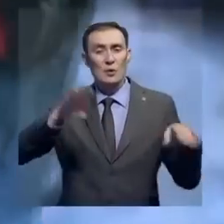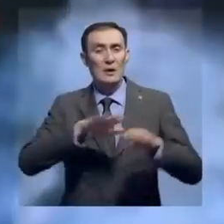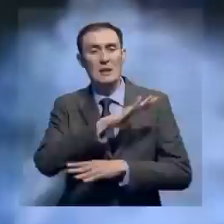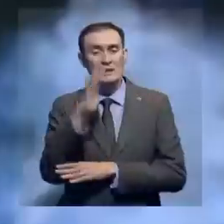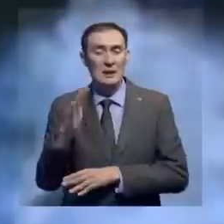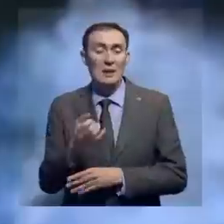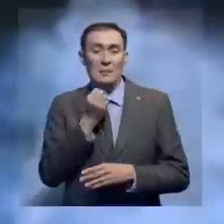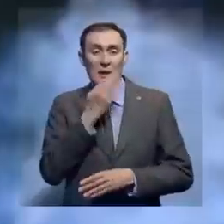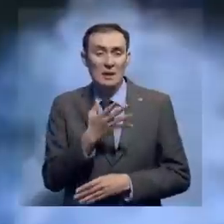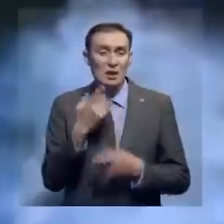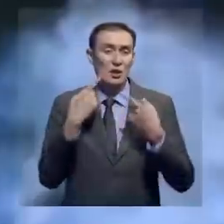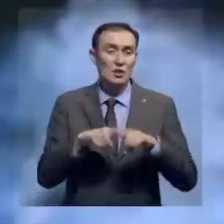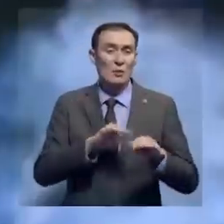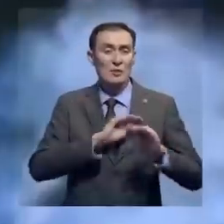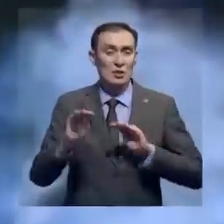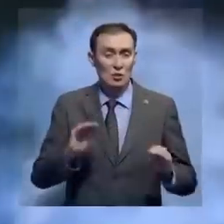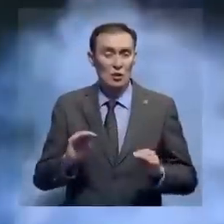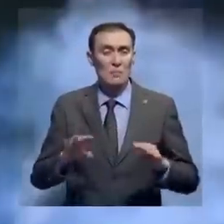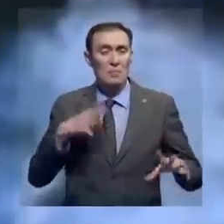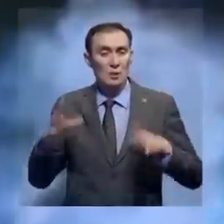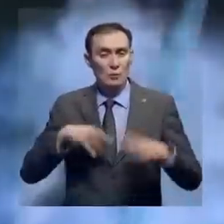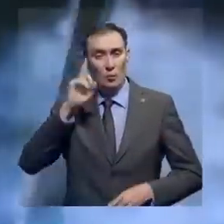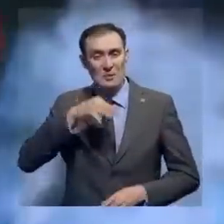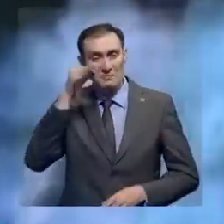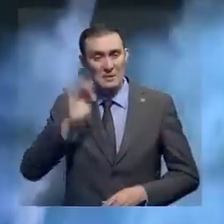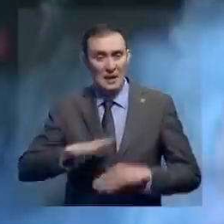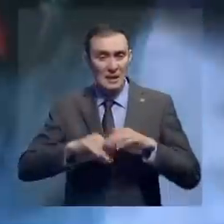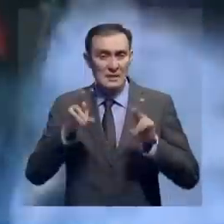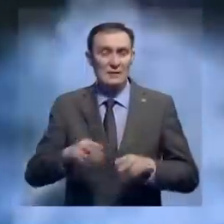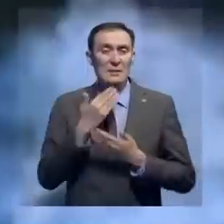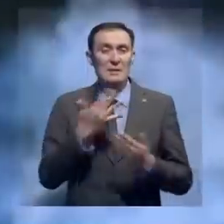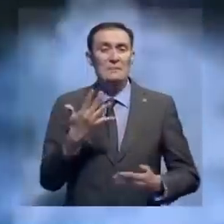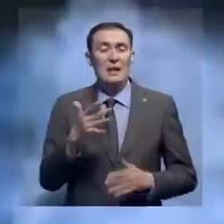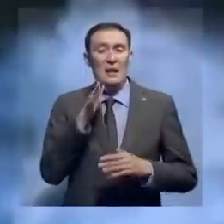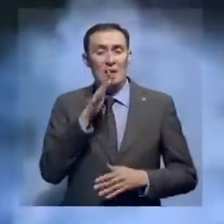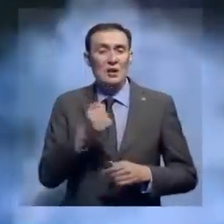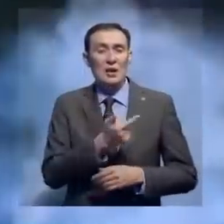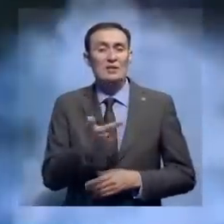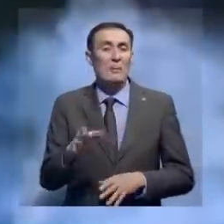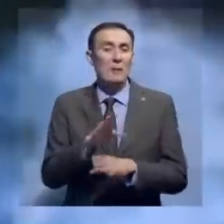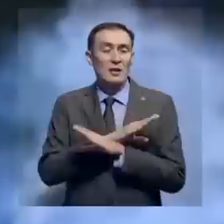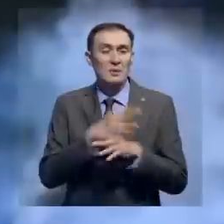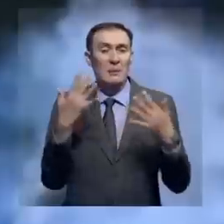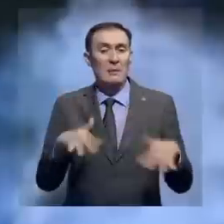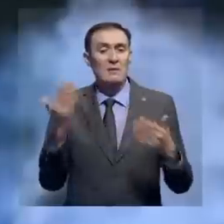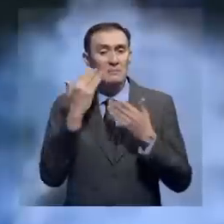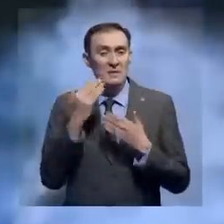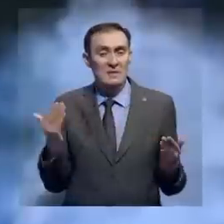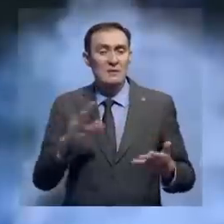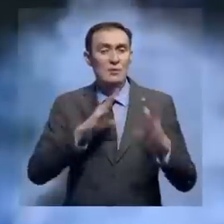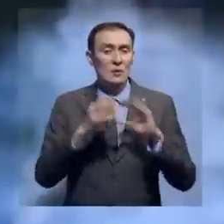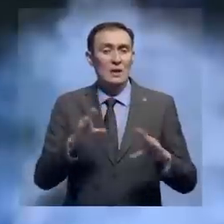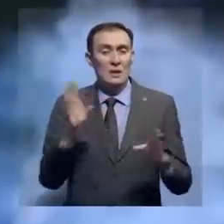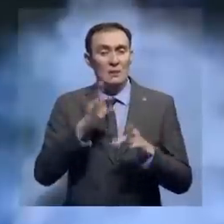лесах при этом благодаря техническому оснащению и подготовке специалистов за последние пять лет число погибших и пропавших без вести